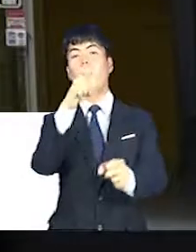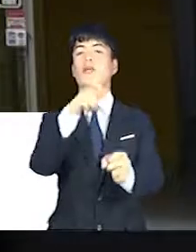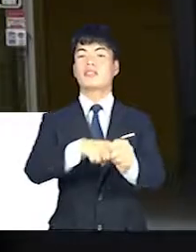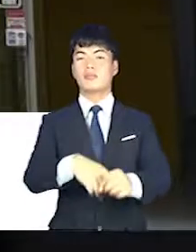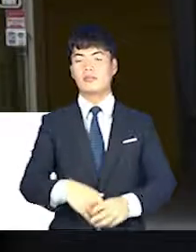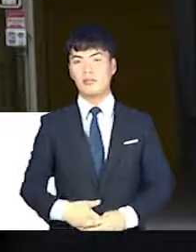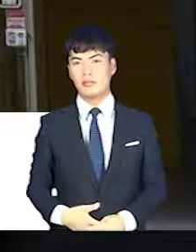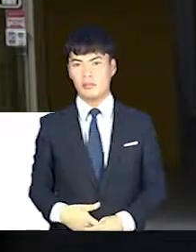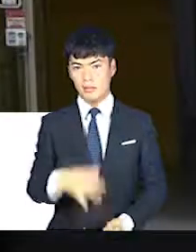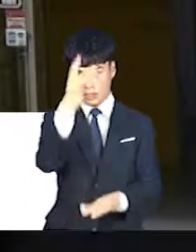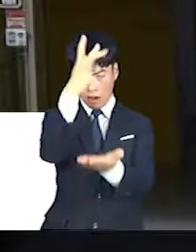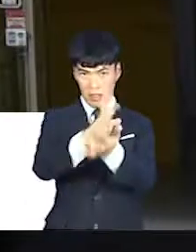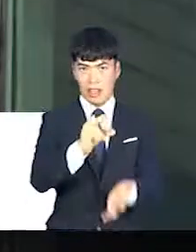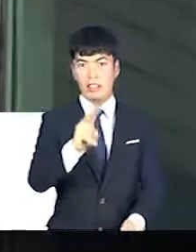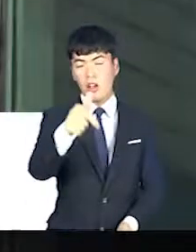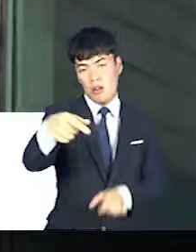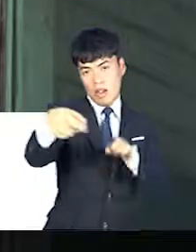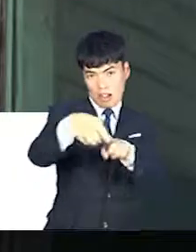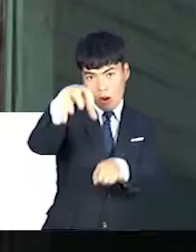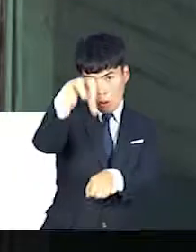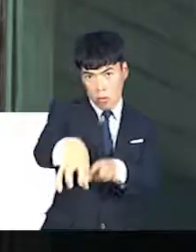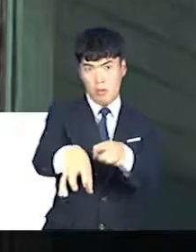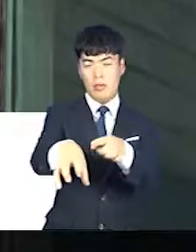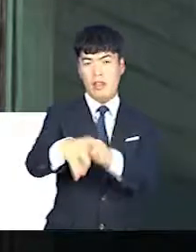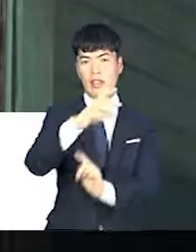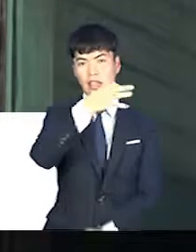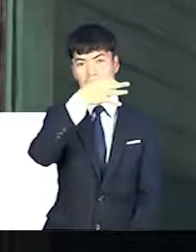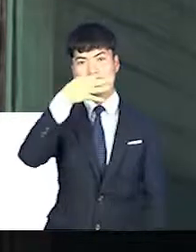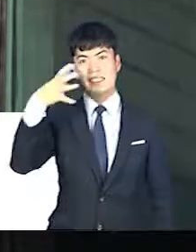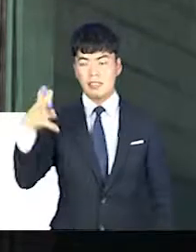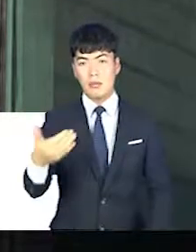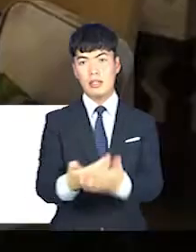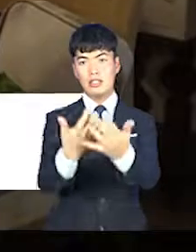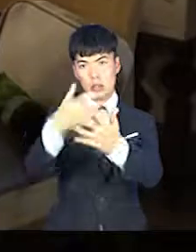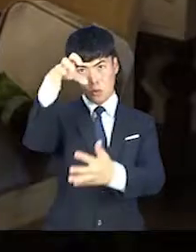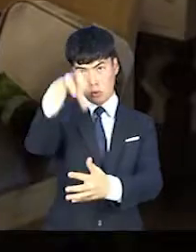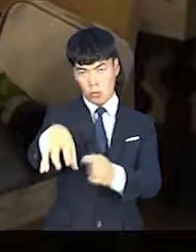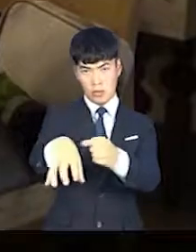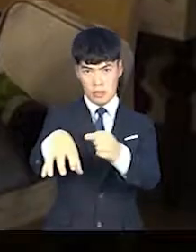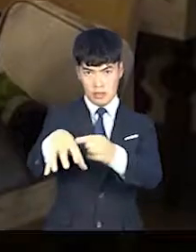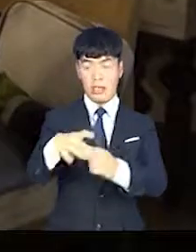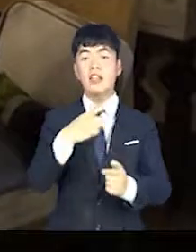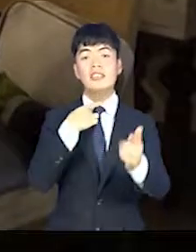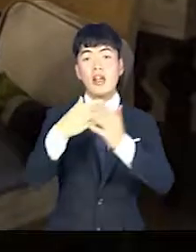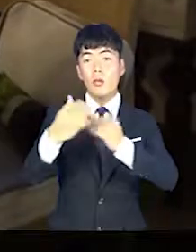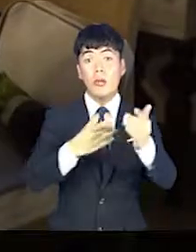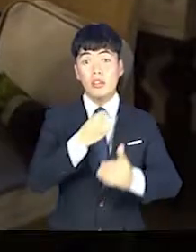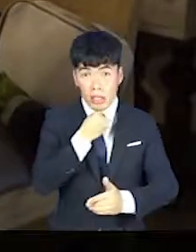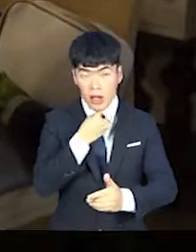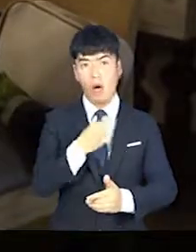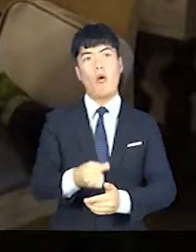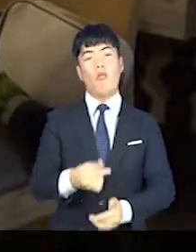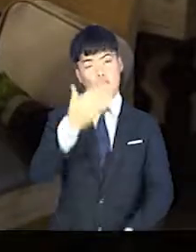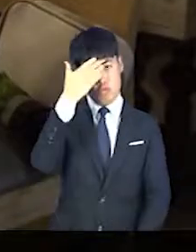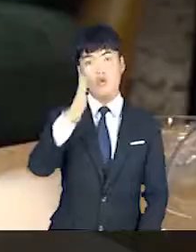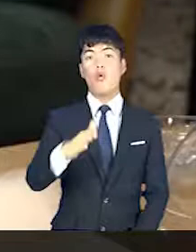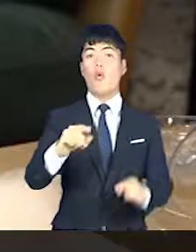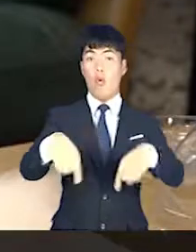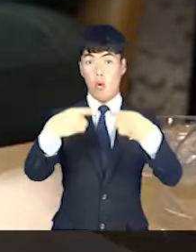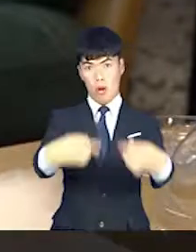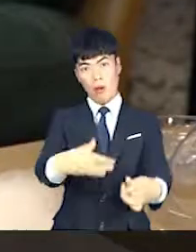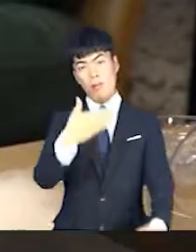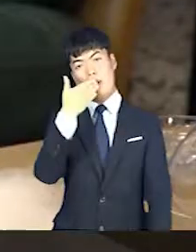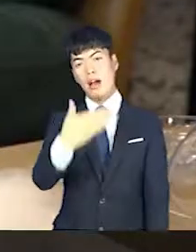이번 행사는 천안역 앞 청년 물 흠 발전소에 입주한 청년 상해 매장에서 체험을 원하는 시민들을 대상으로 무료로 다양한